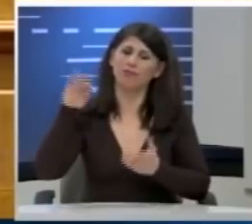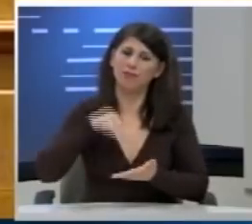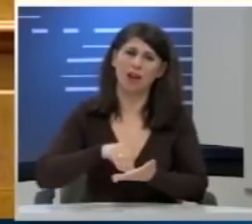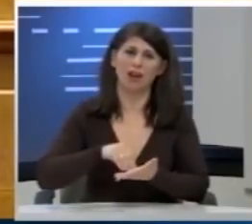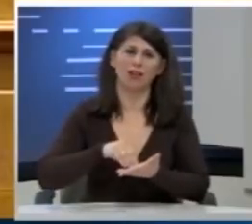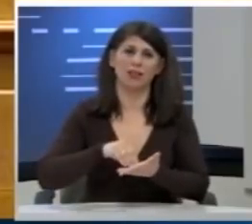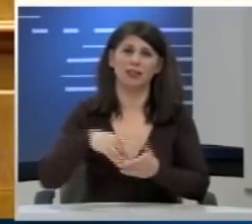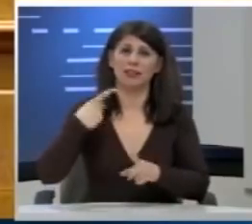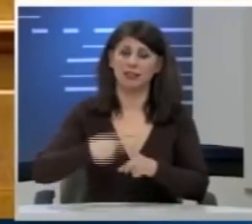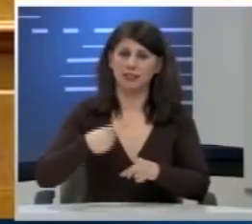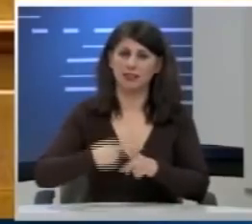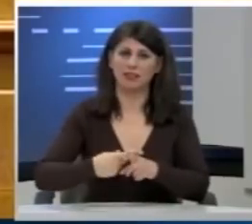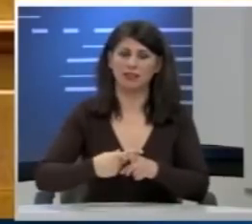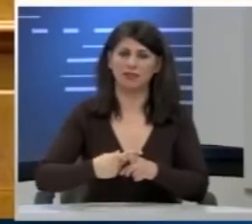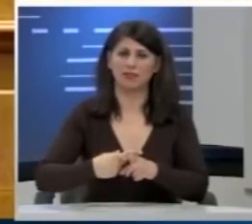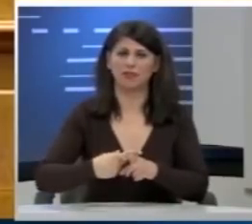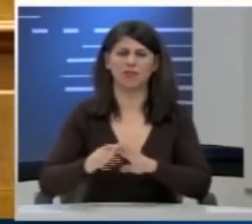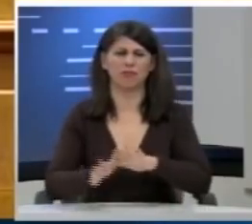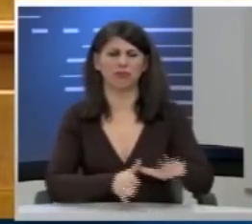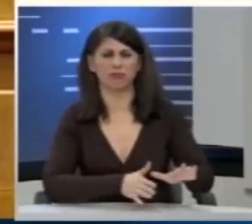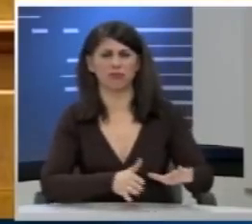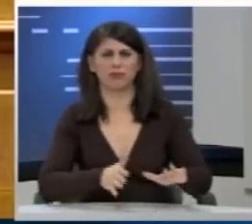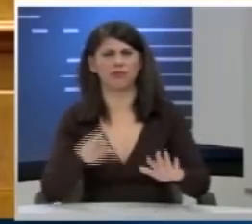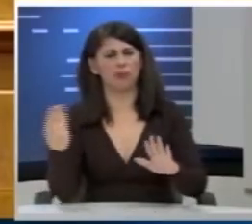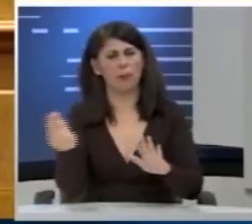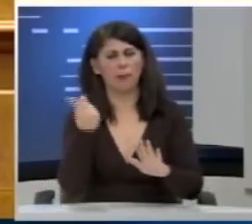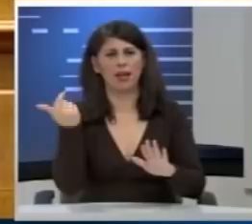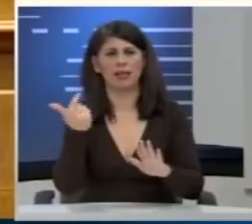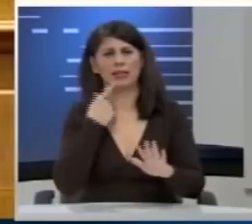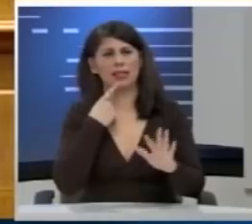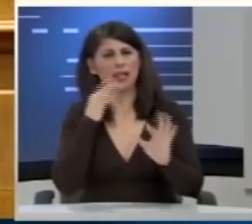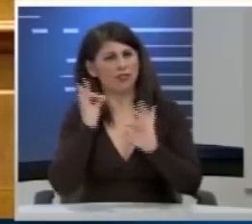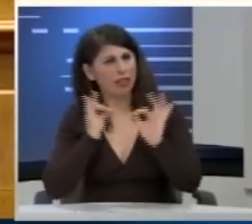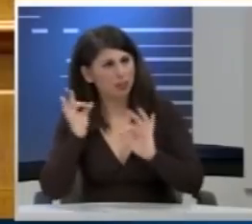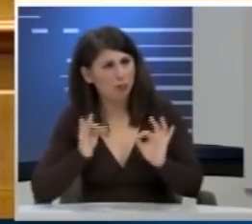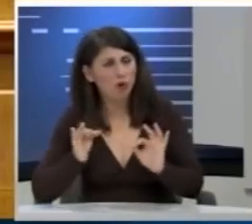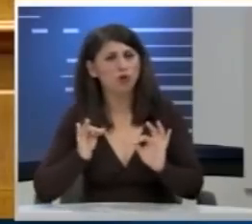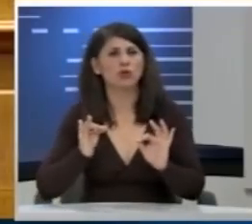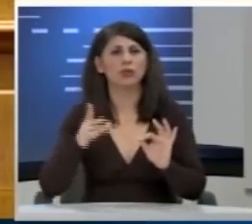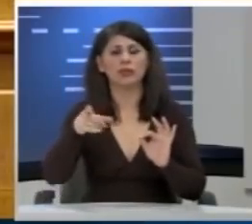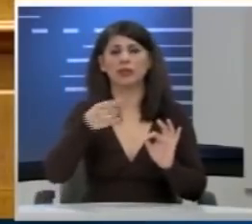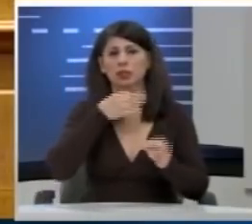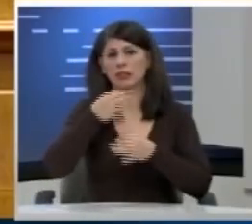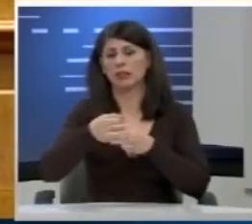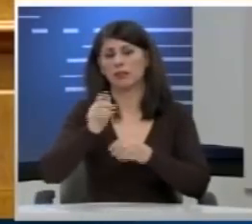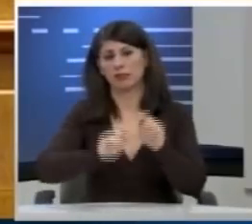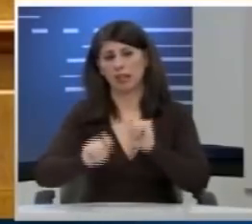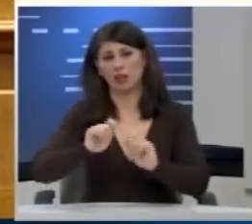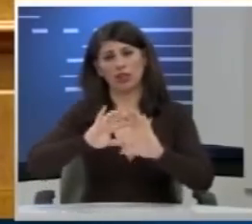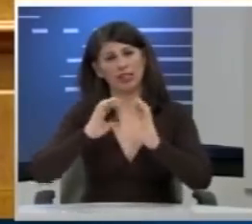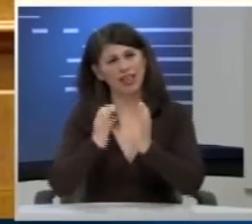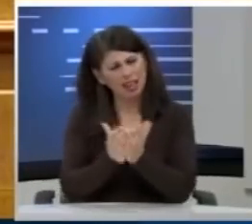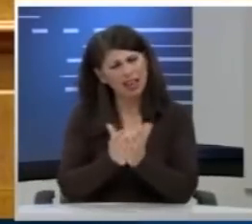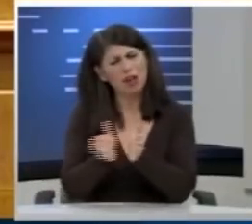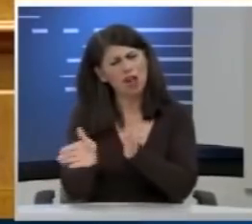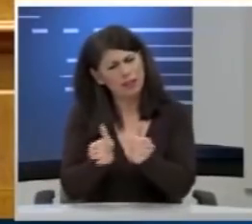ξανά στις ελληνικές καλένδες μέσα από περίτεχνες διατυπώσεις περί χάραξης γενικών και